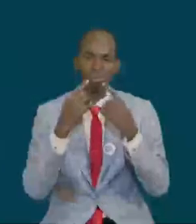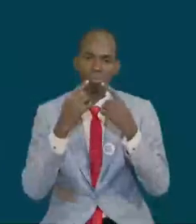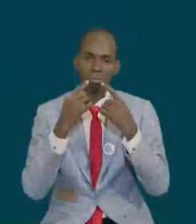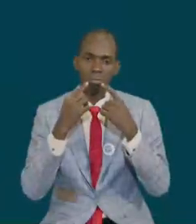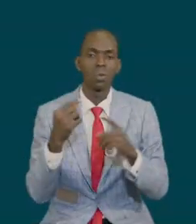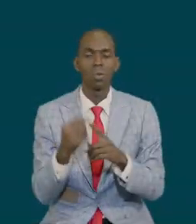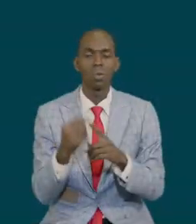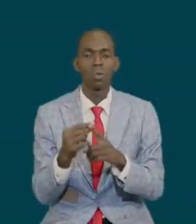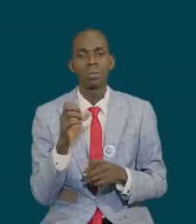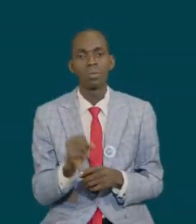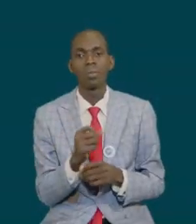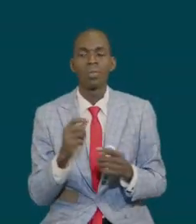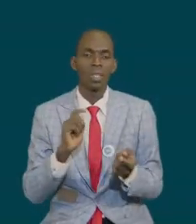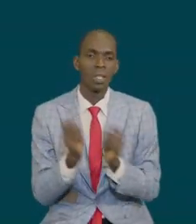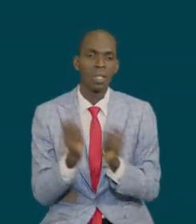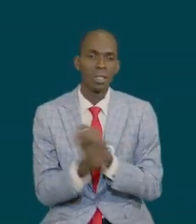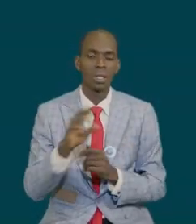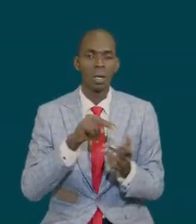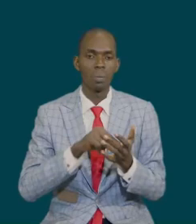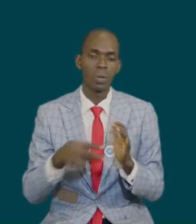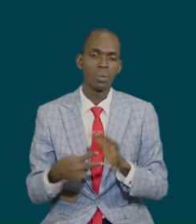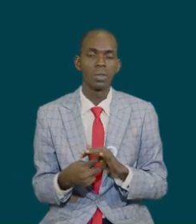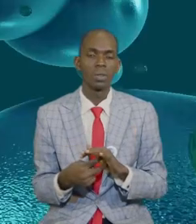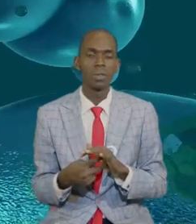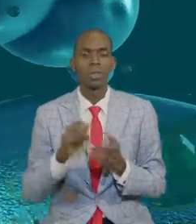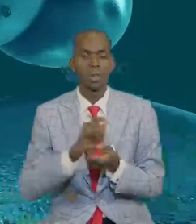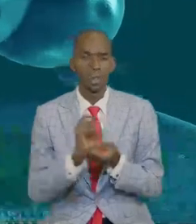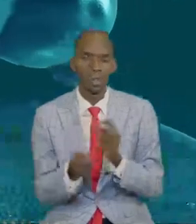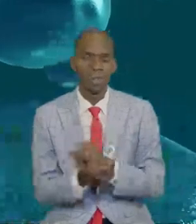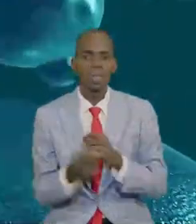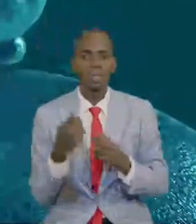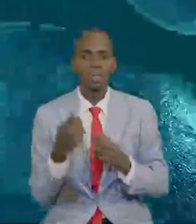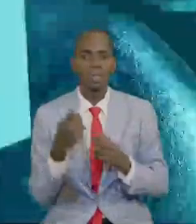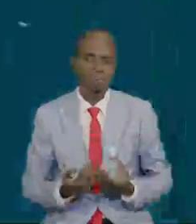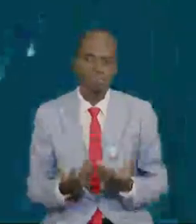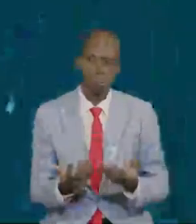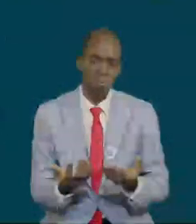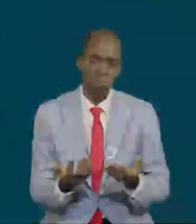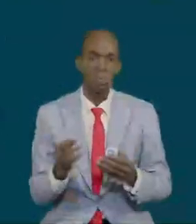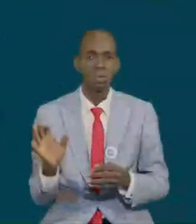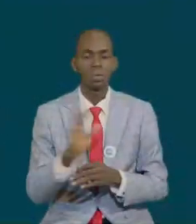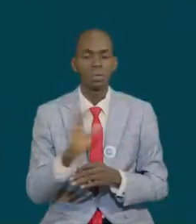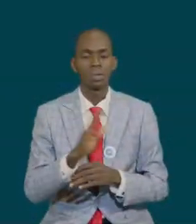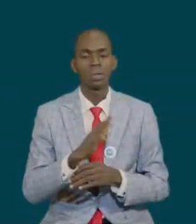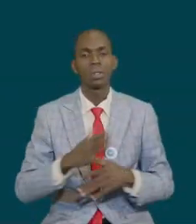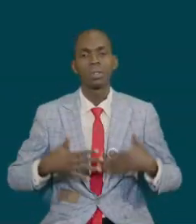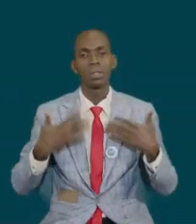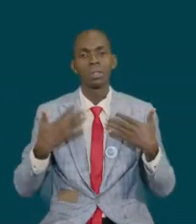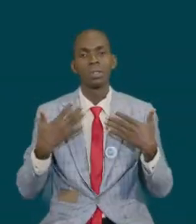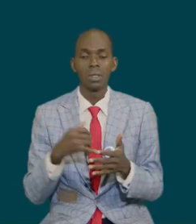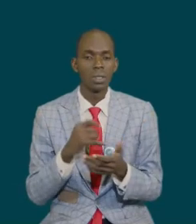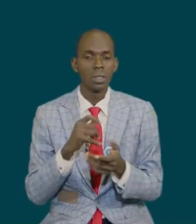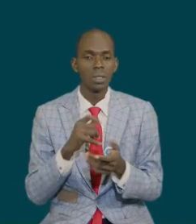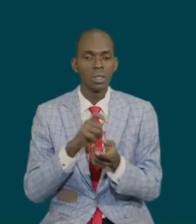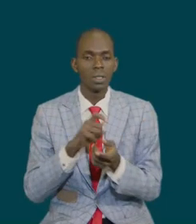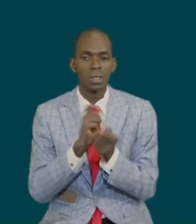proclamation. Change their purpose. A changé leur objectif et a changé la passion de leur vie